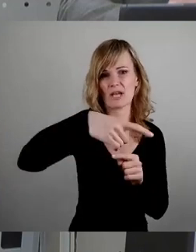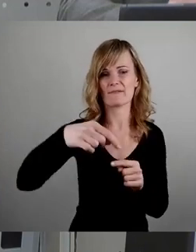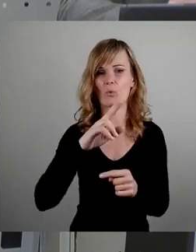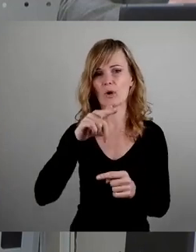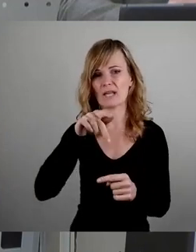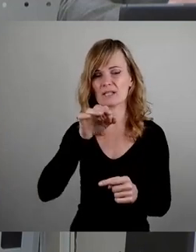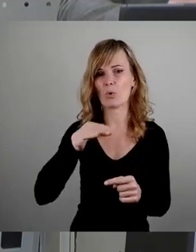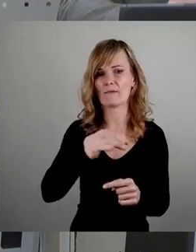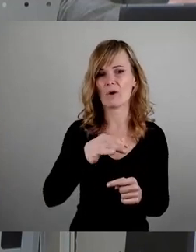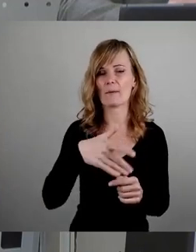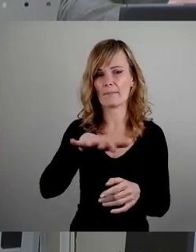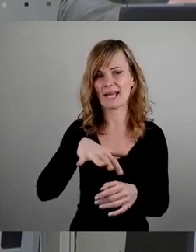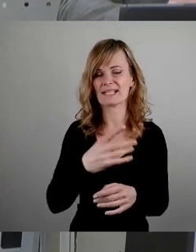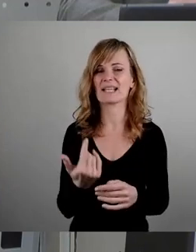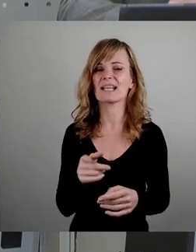den Grundstückseingriffen